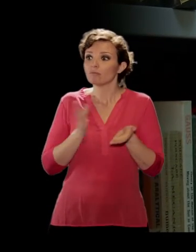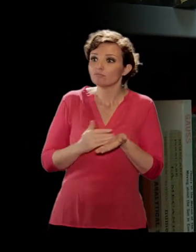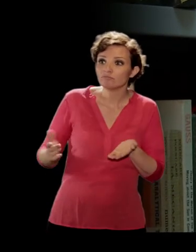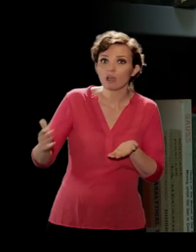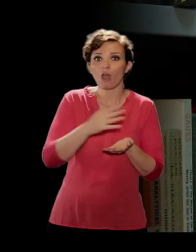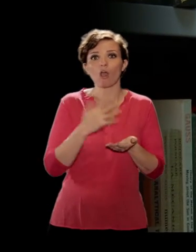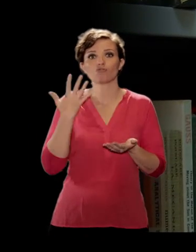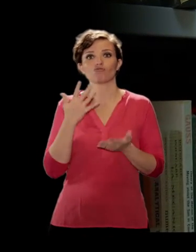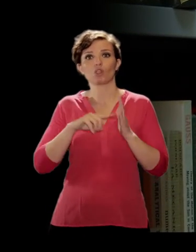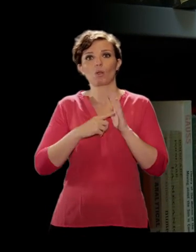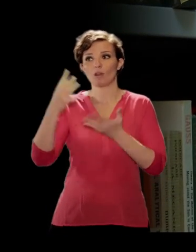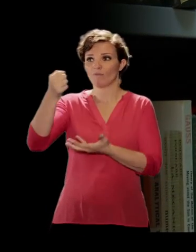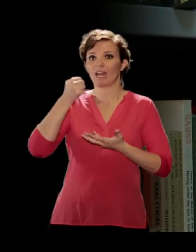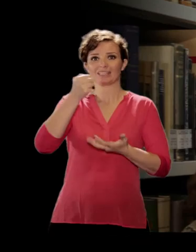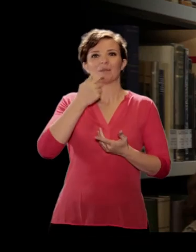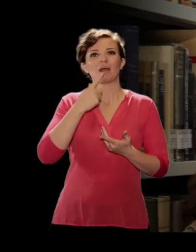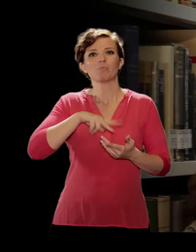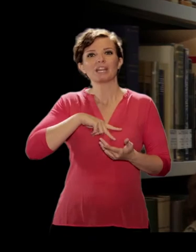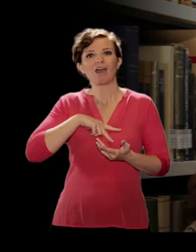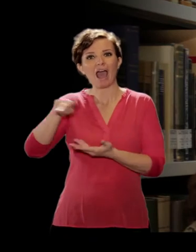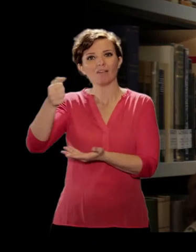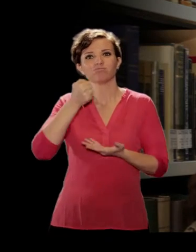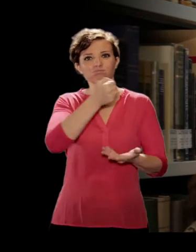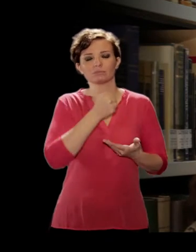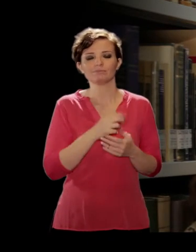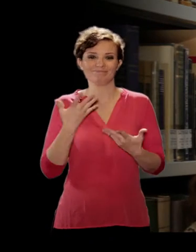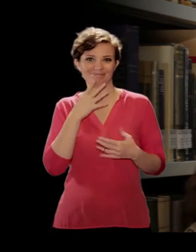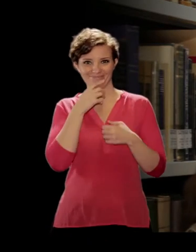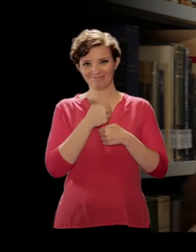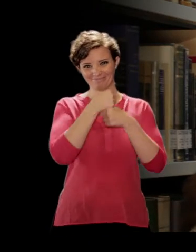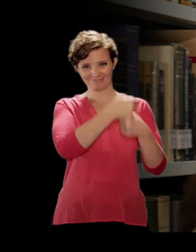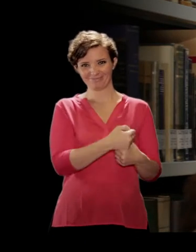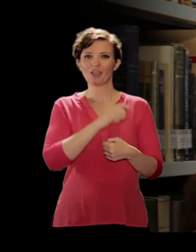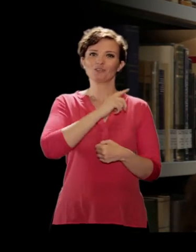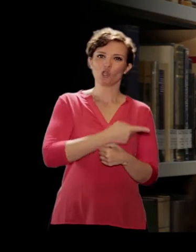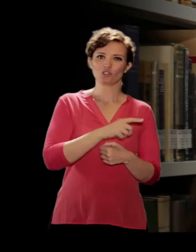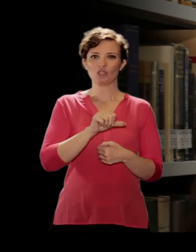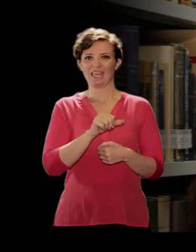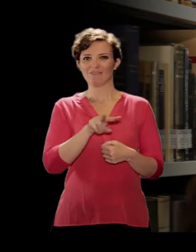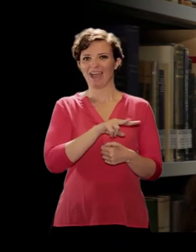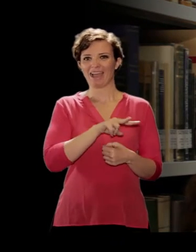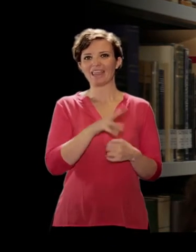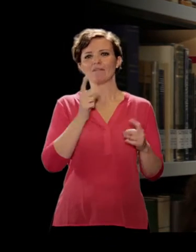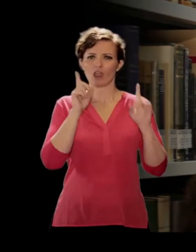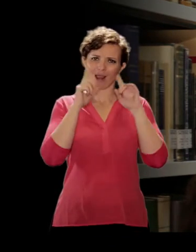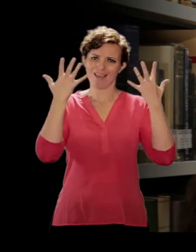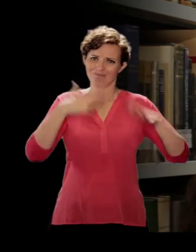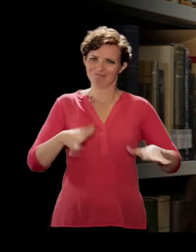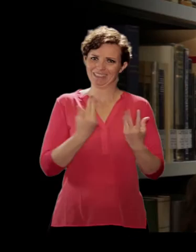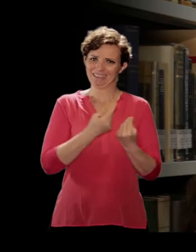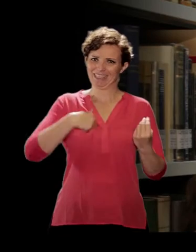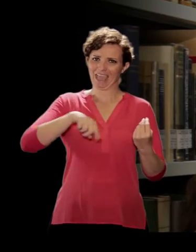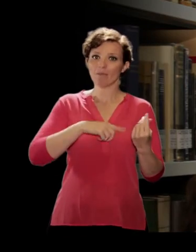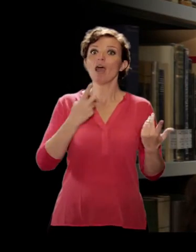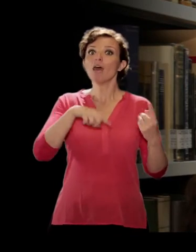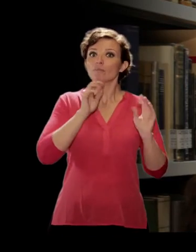5 milioni di finanziamenti da fondi privati. Io passerei la parola a Giorgio e Stefania che effettivamente sono nostri laureati che hanno